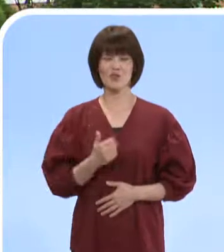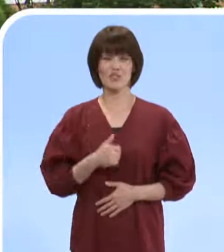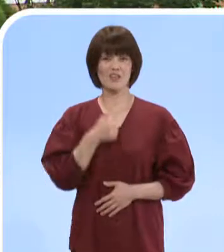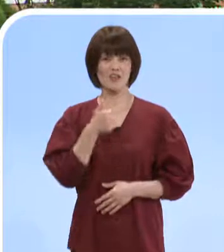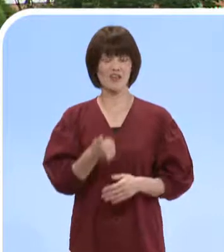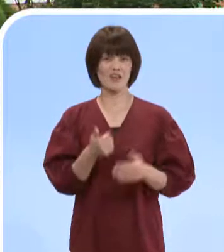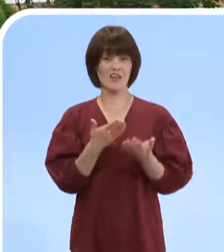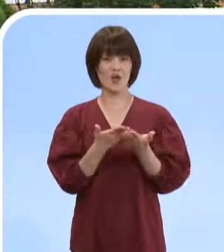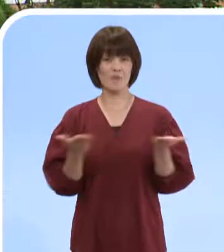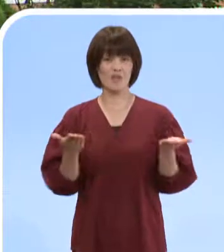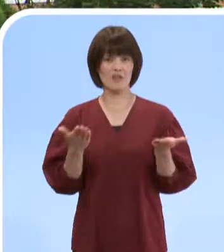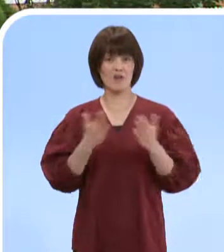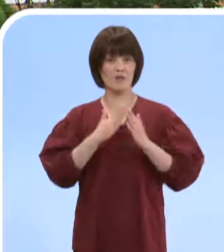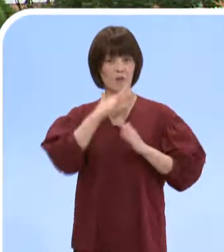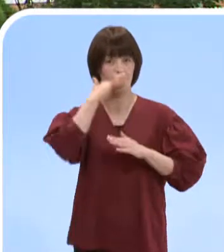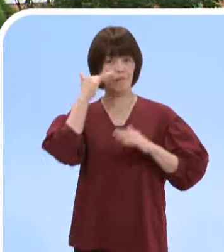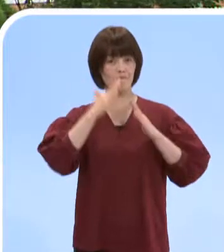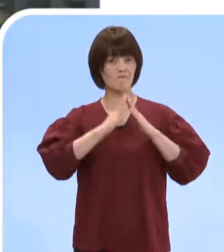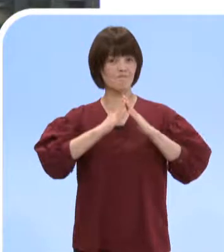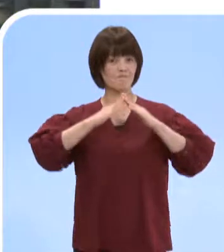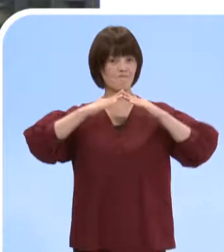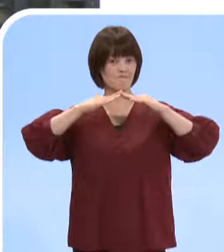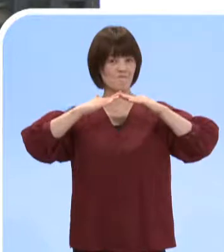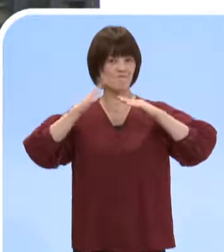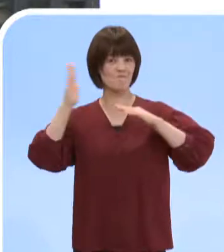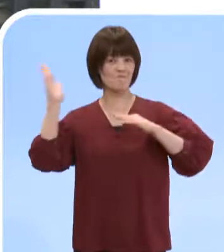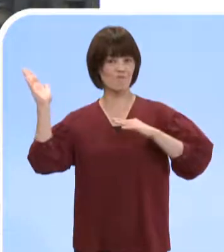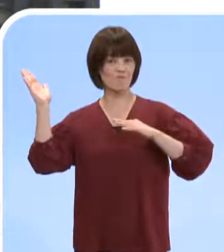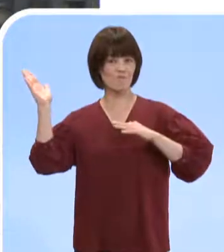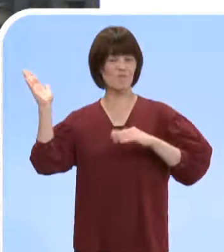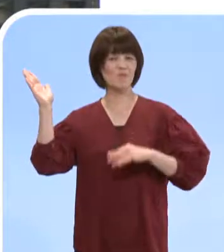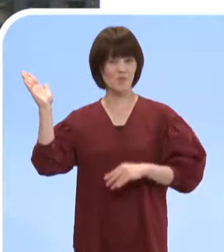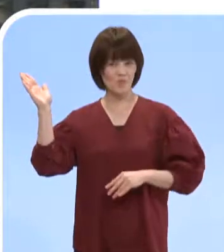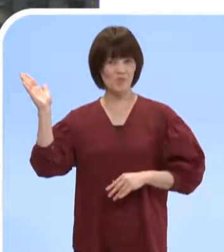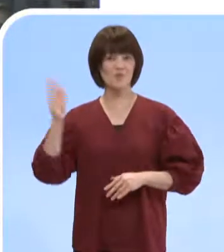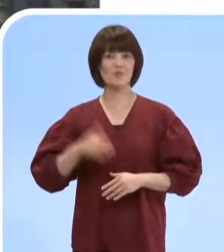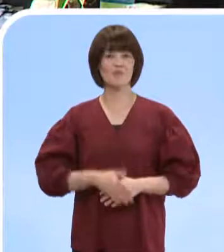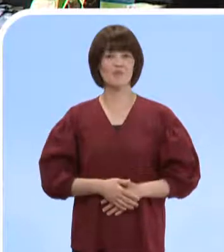次にやってきたのはお屋敷のような店構えのジンベエ。